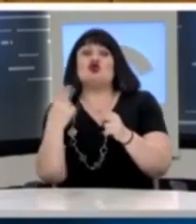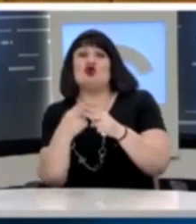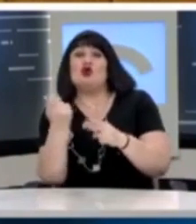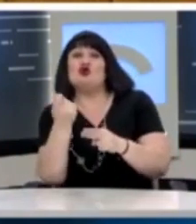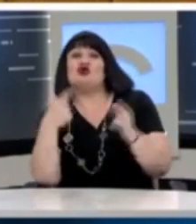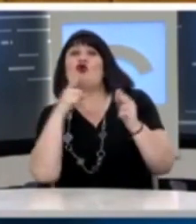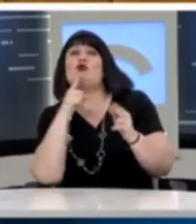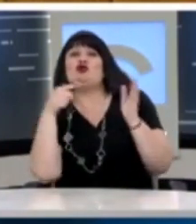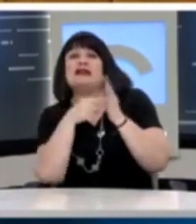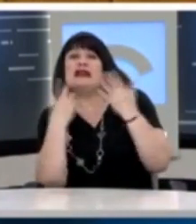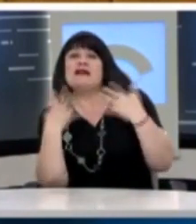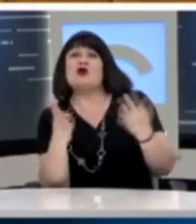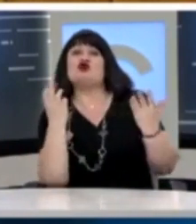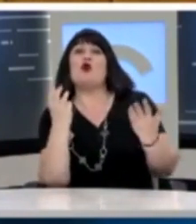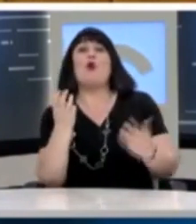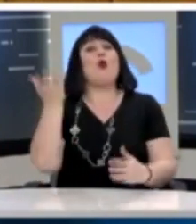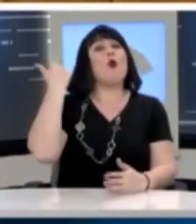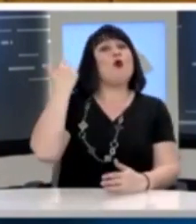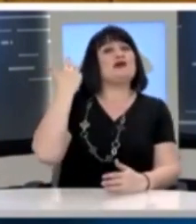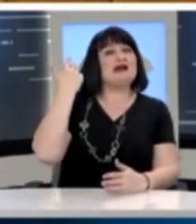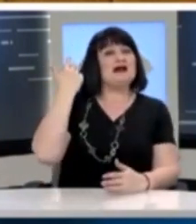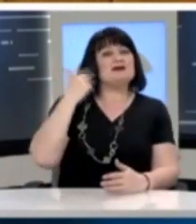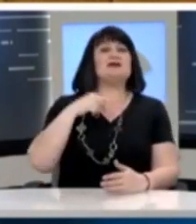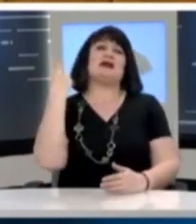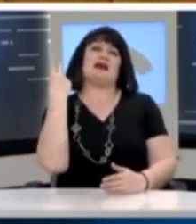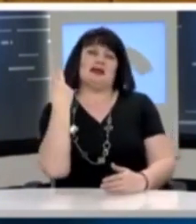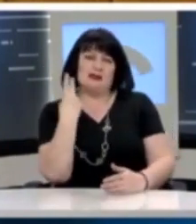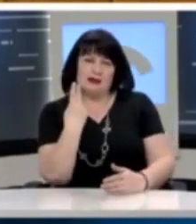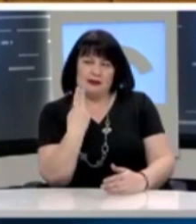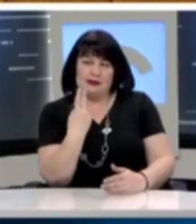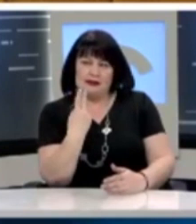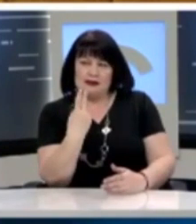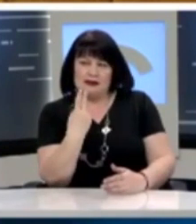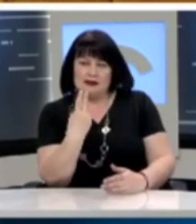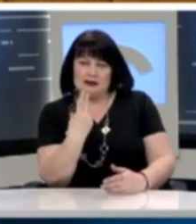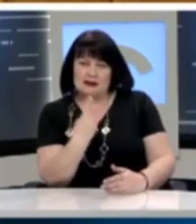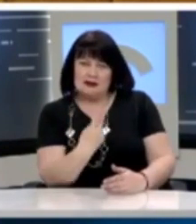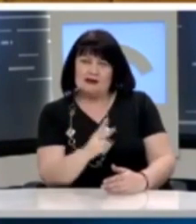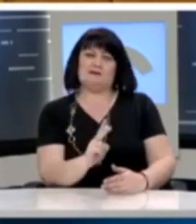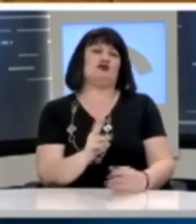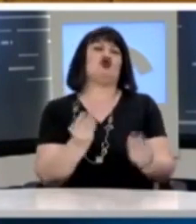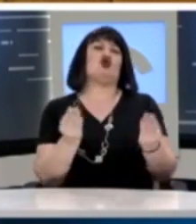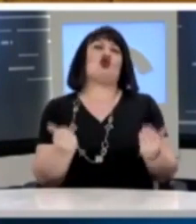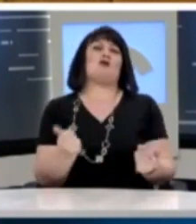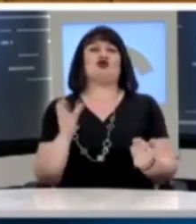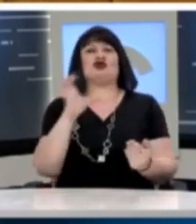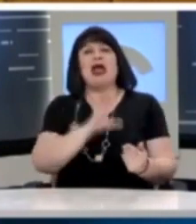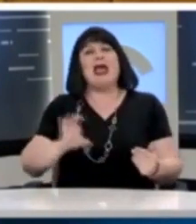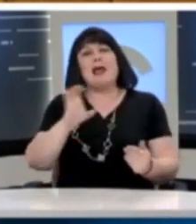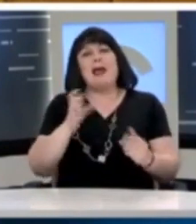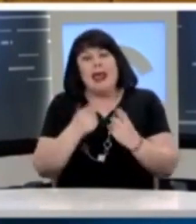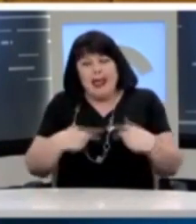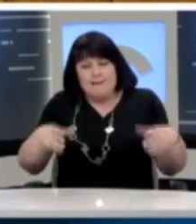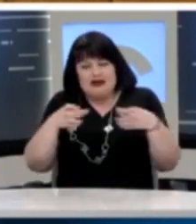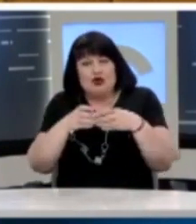στο 1980. Αυτή είναι η δική σας, αν θέλετε, η προσέγγιση που κάνει η Επιτροπή Σοφών